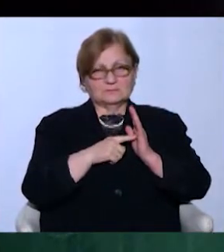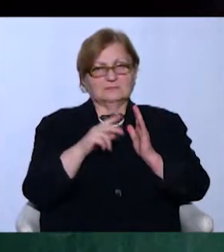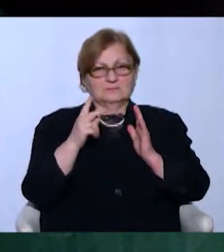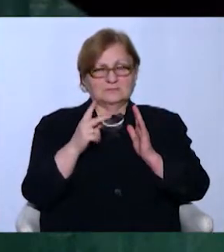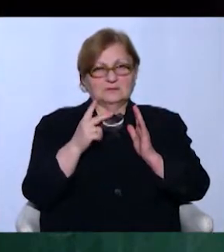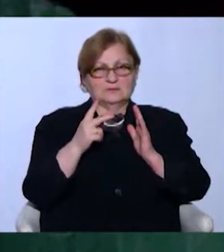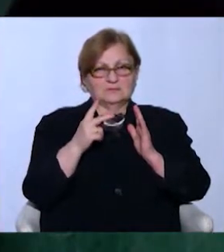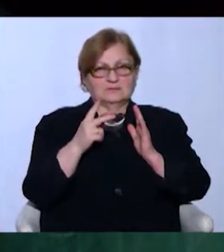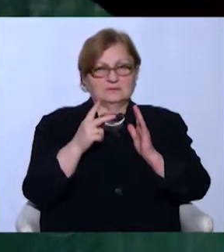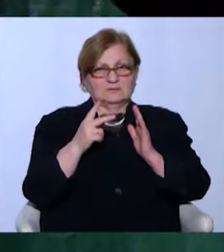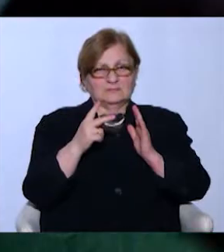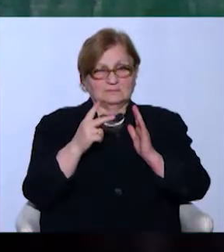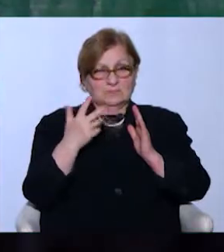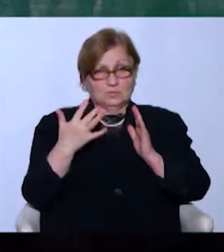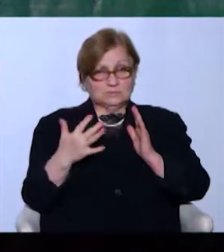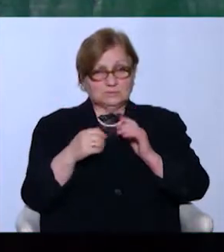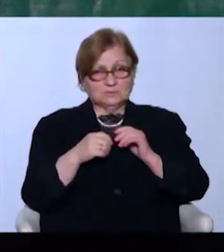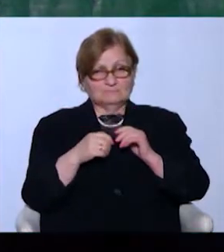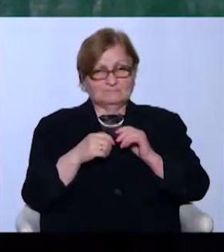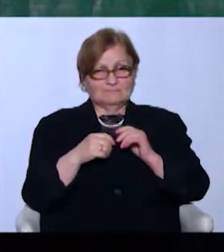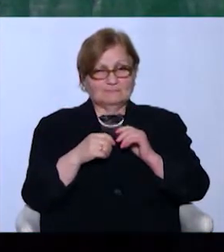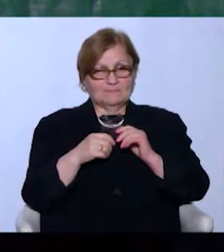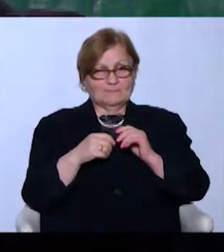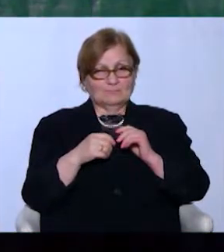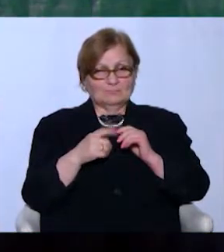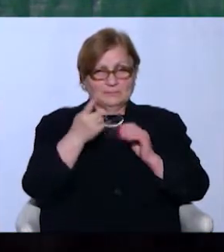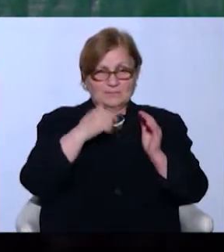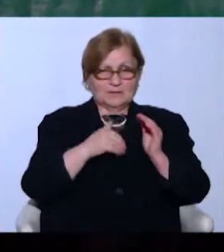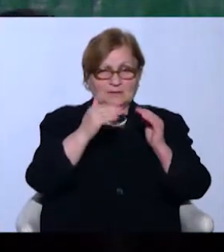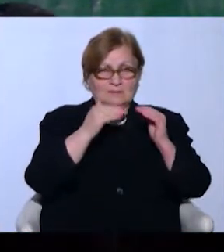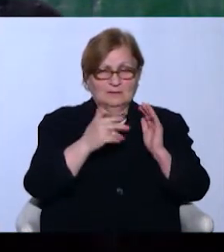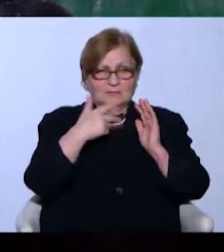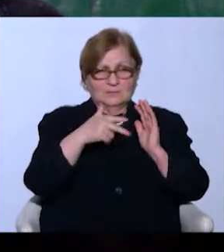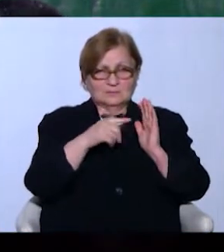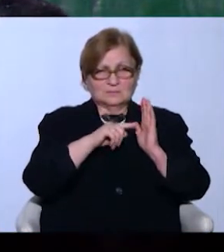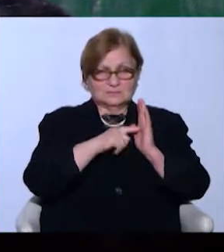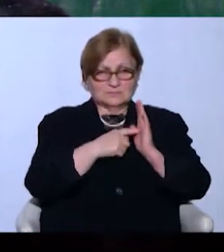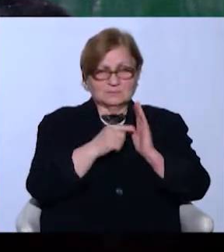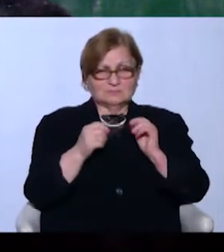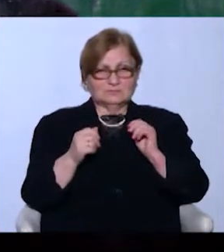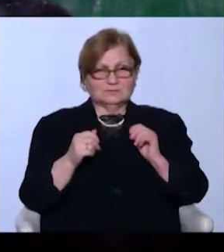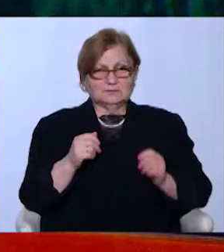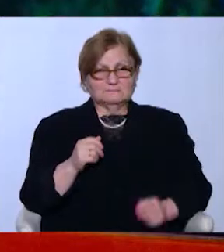გამრავლებული 5-ზე. 30 არის 2, გამრავლებული